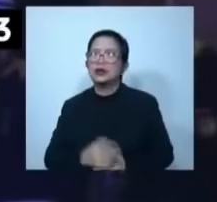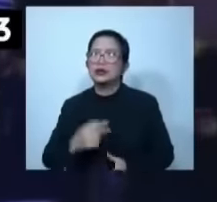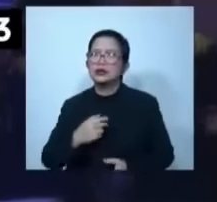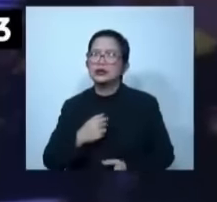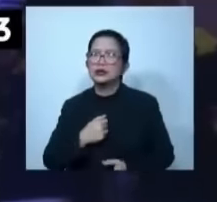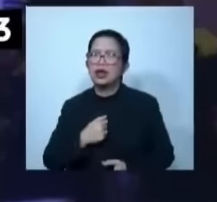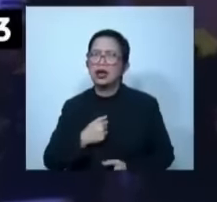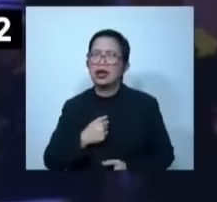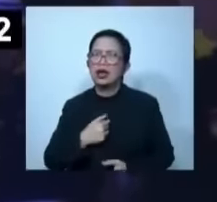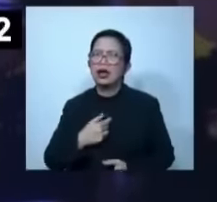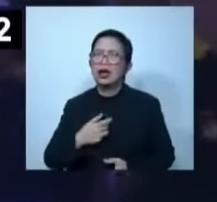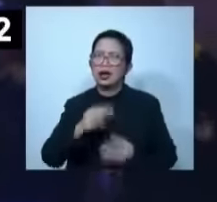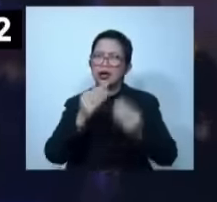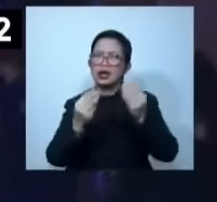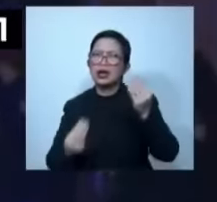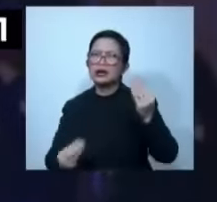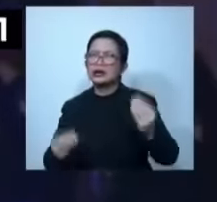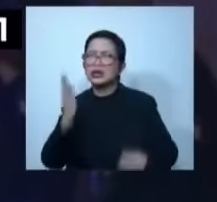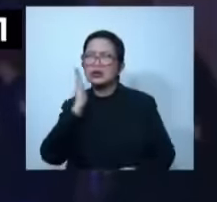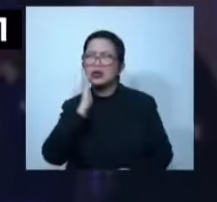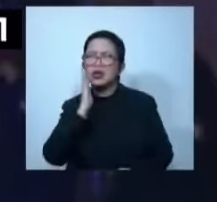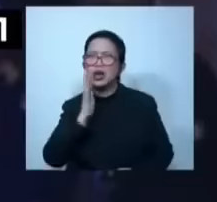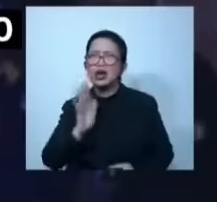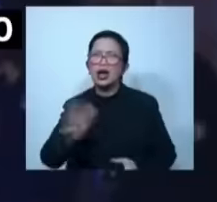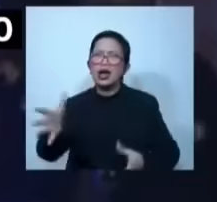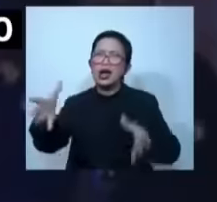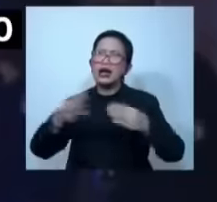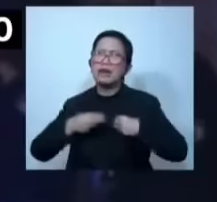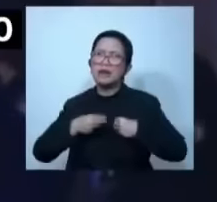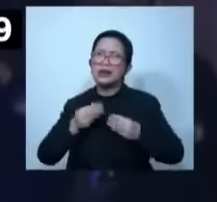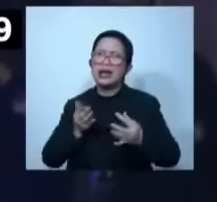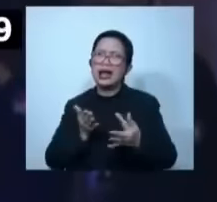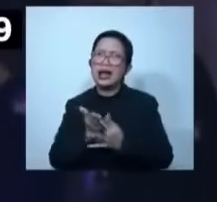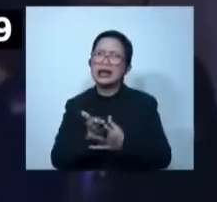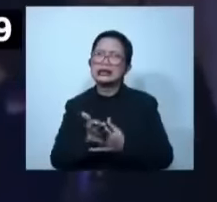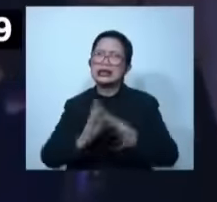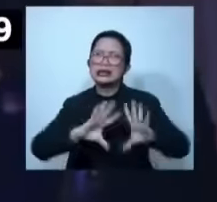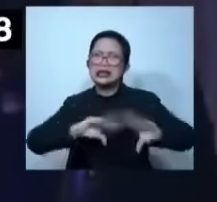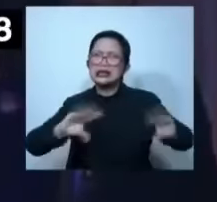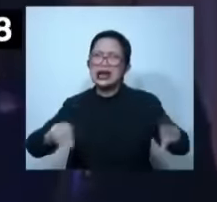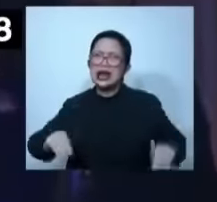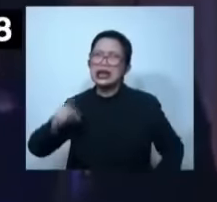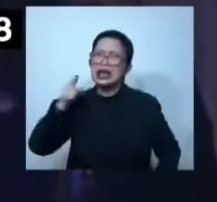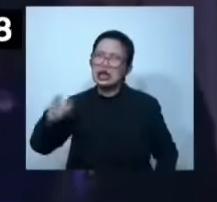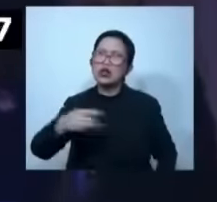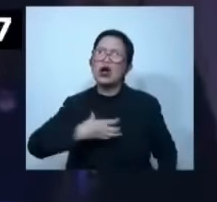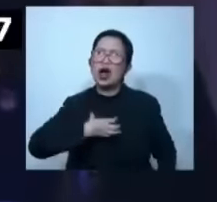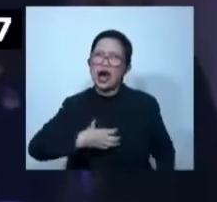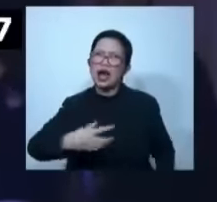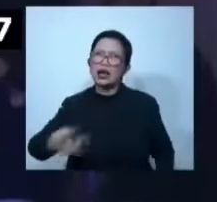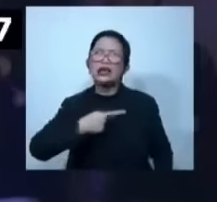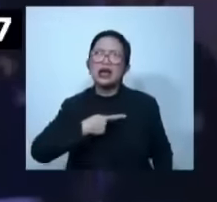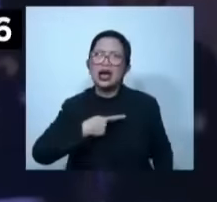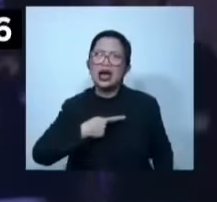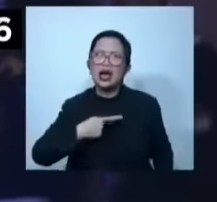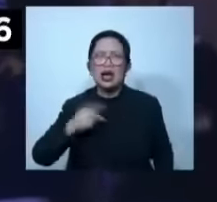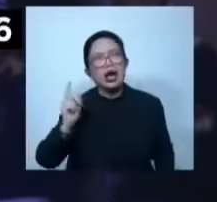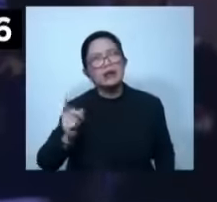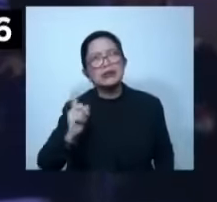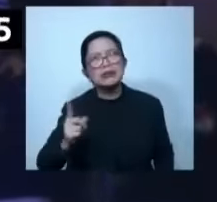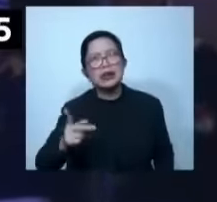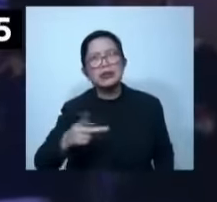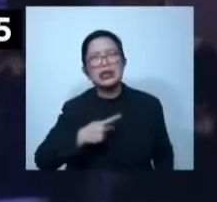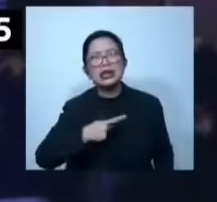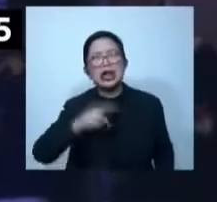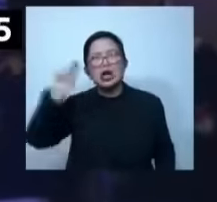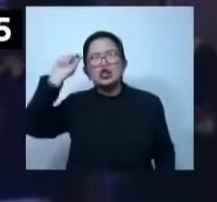kenapa kami anak muda tidak mudah mendapatkan akses pekerjaan? Padahal itu hak kami. Kenapa kemudian kami